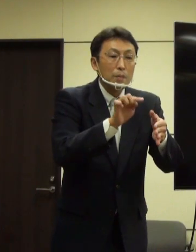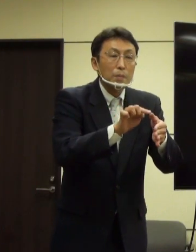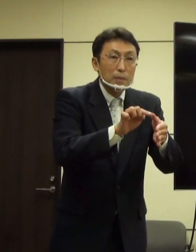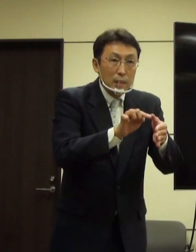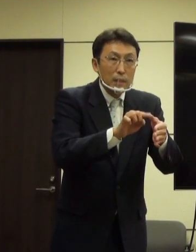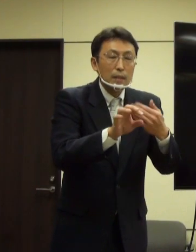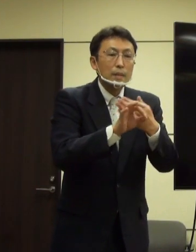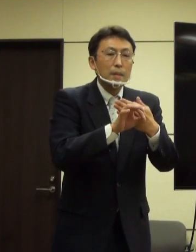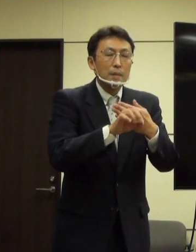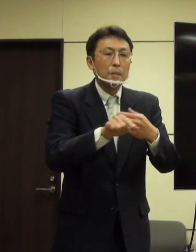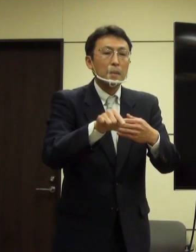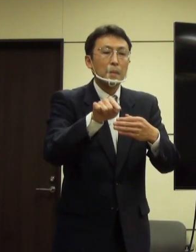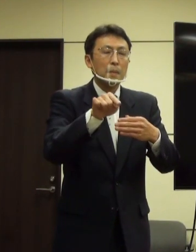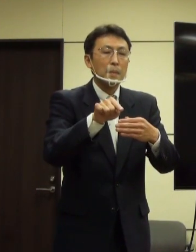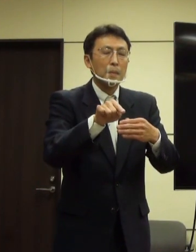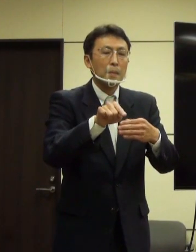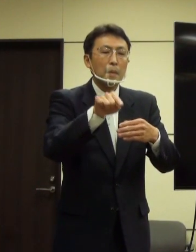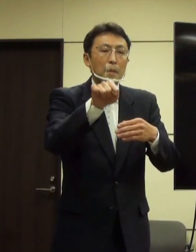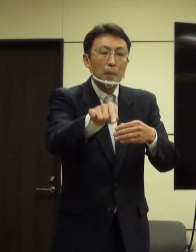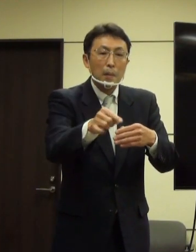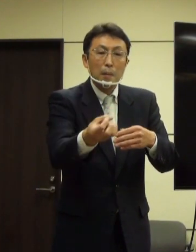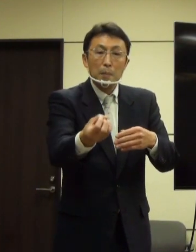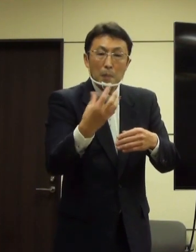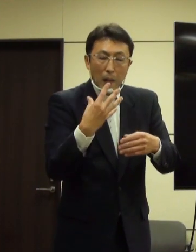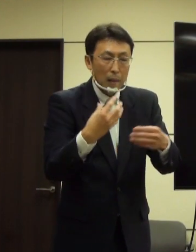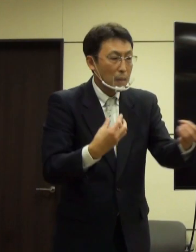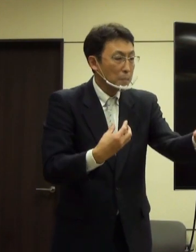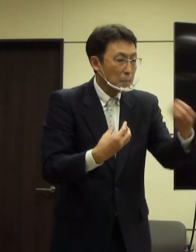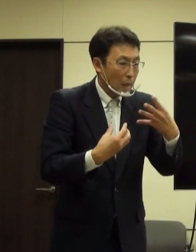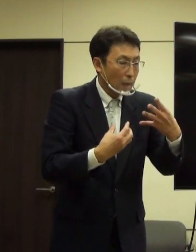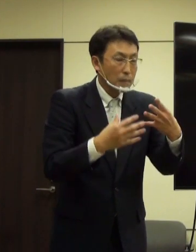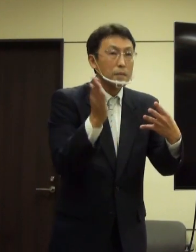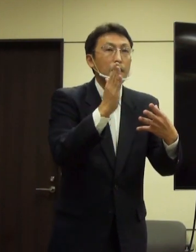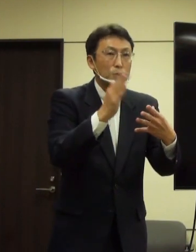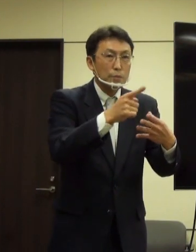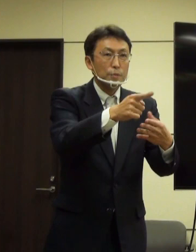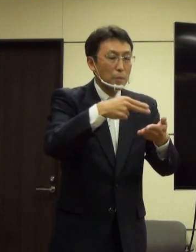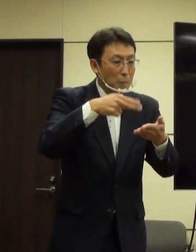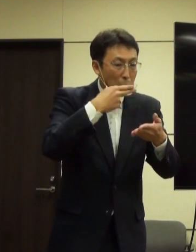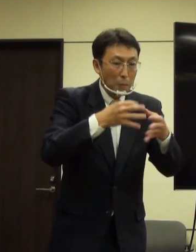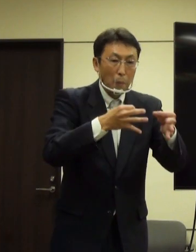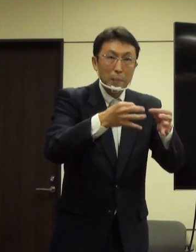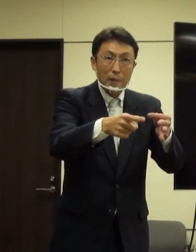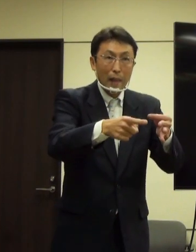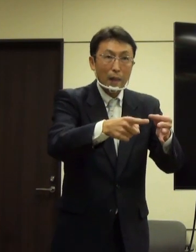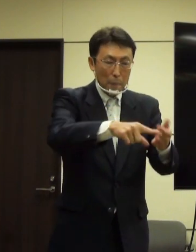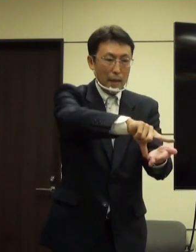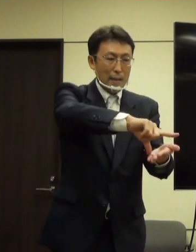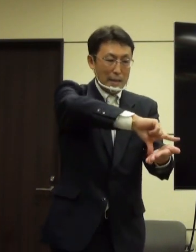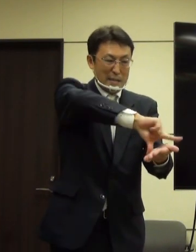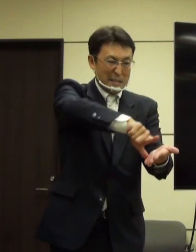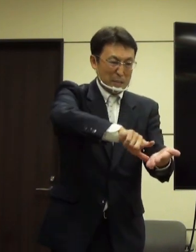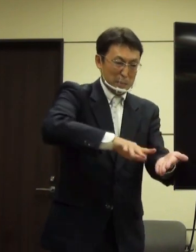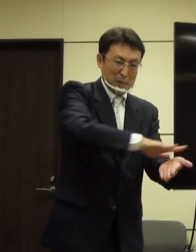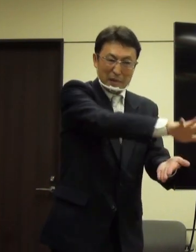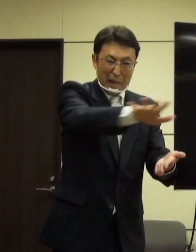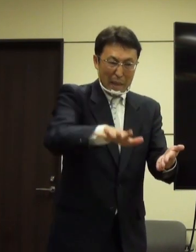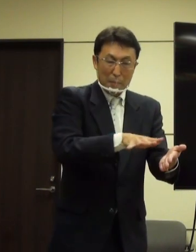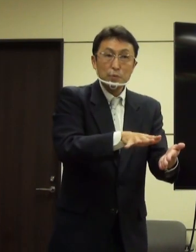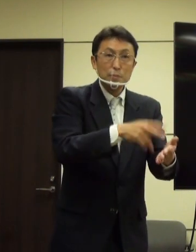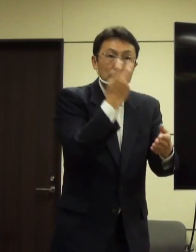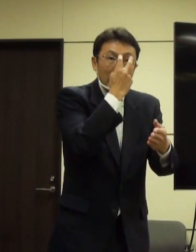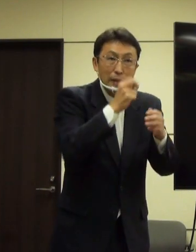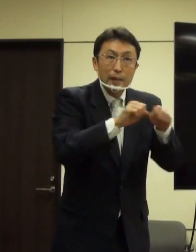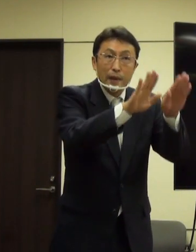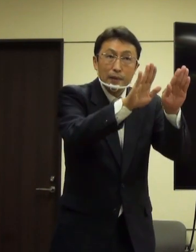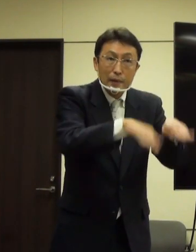的なものではなくて面的に地区とかでその一斉にpcr 検査を行ったりとかそういったことを考えたりはした予定しており